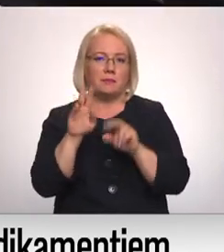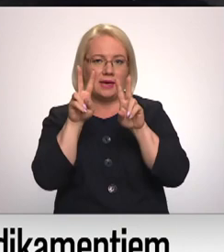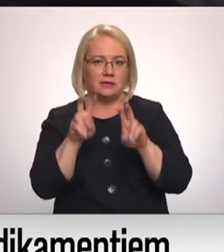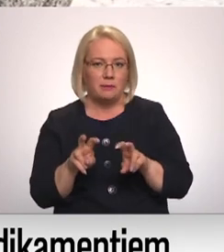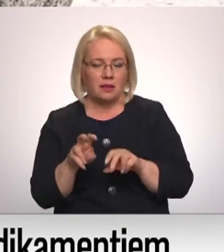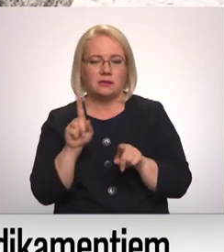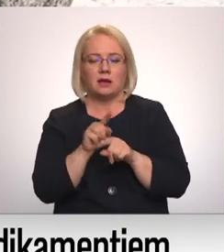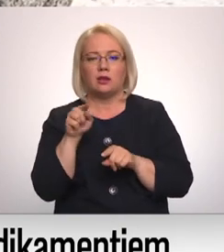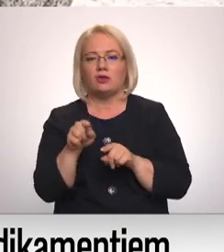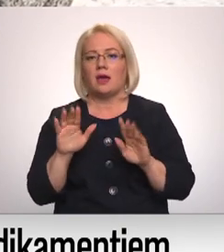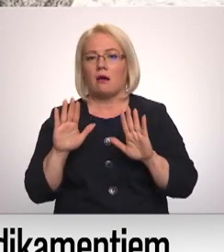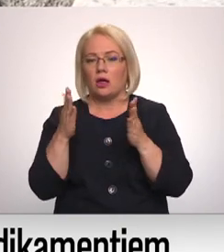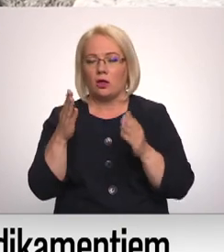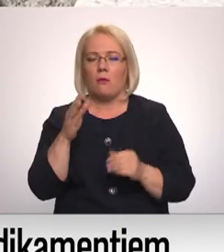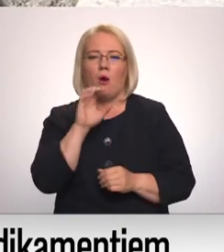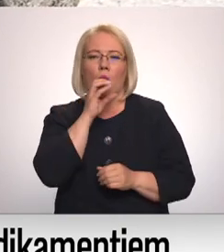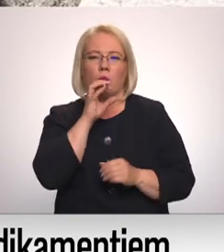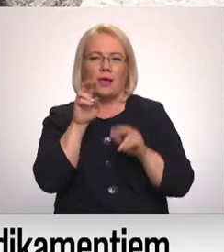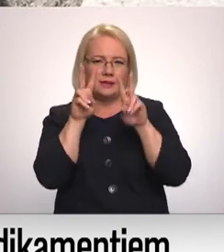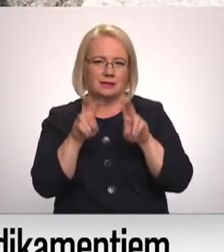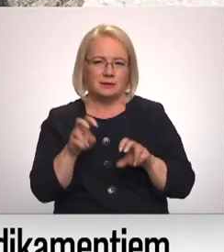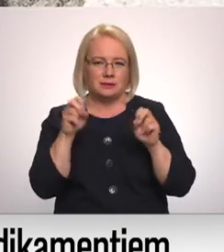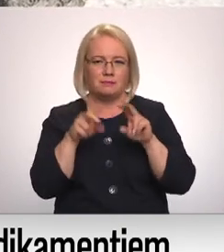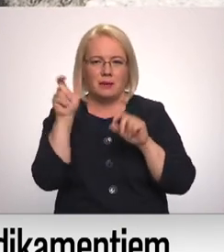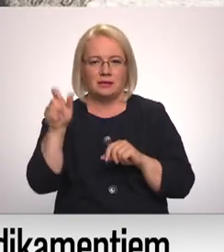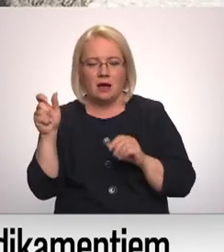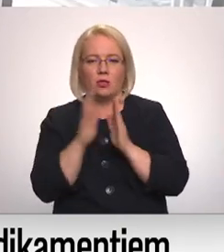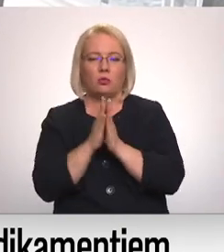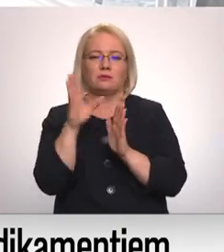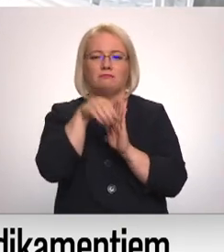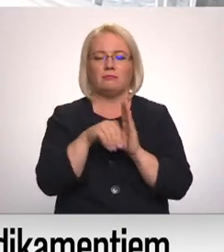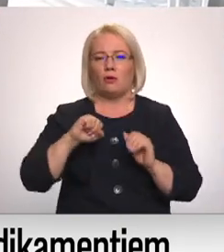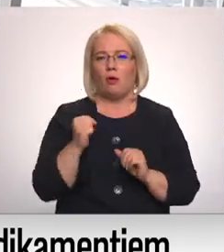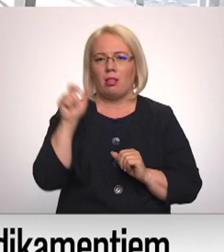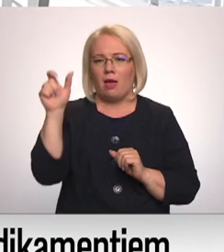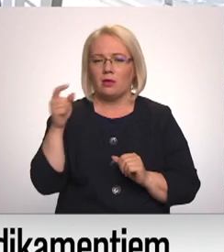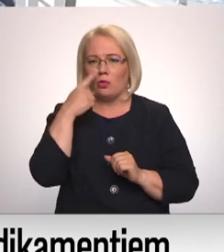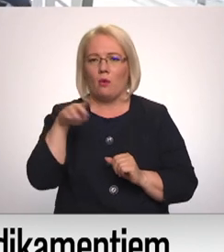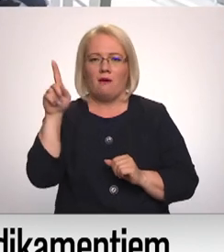šajā gadījumā Latvijas hidrologi izpētes darbā lūza iesaistīties kolēģiem no Vācijas.